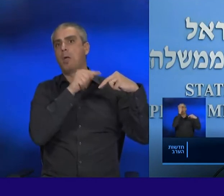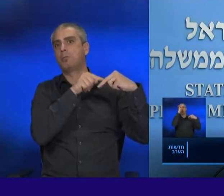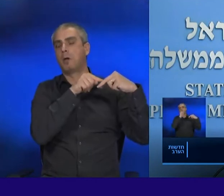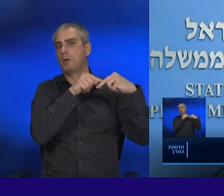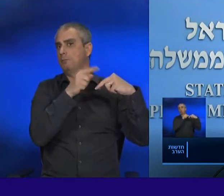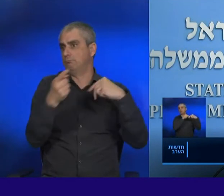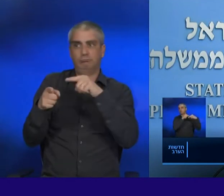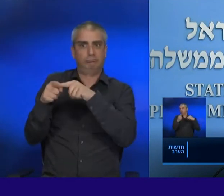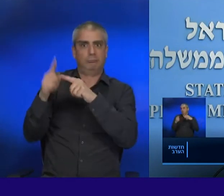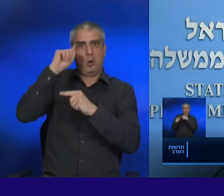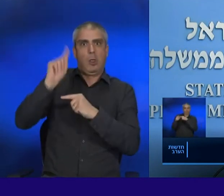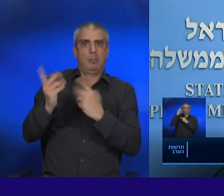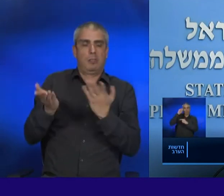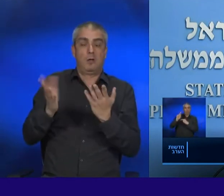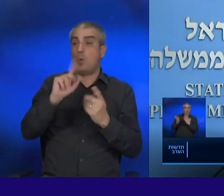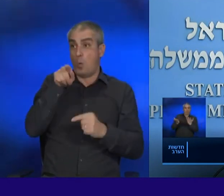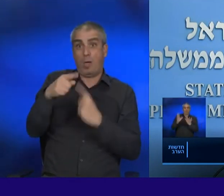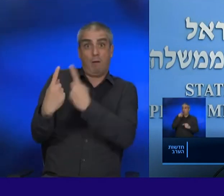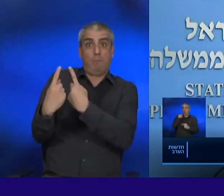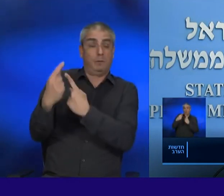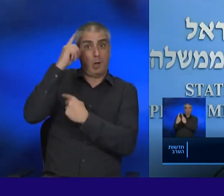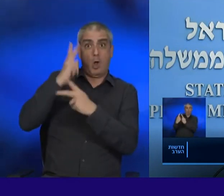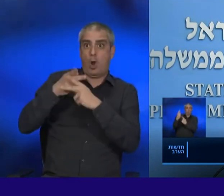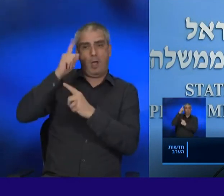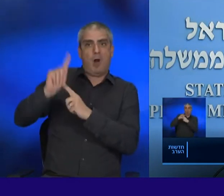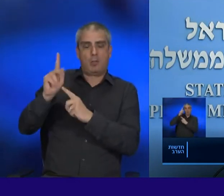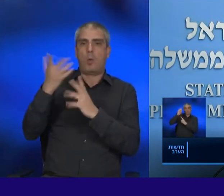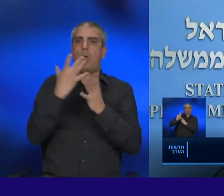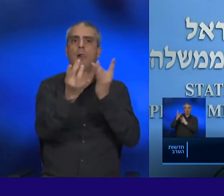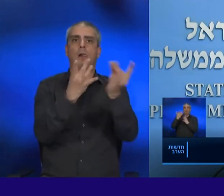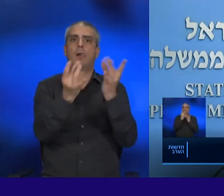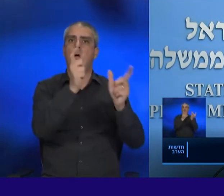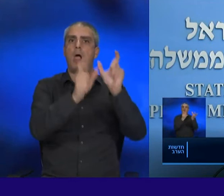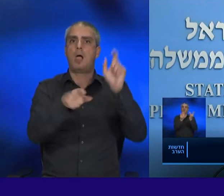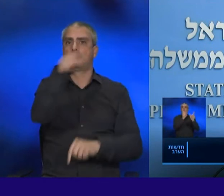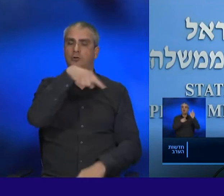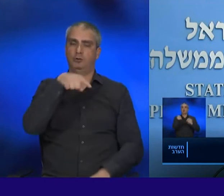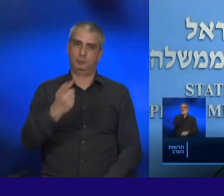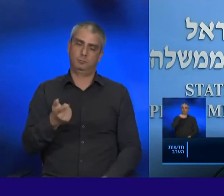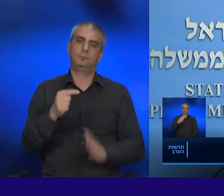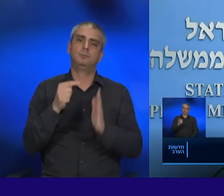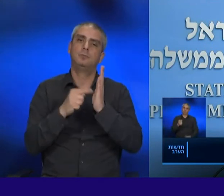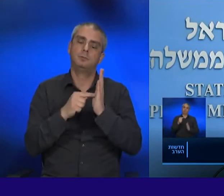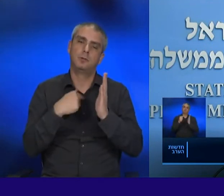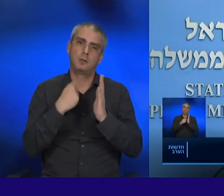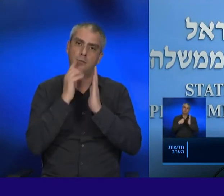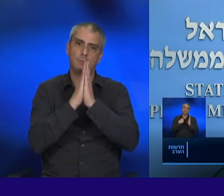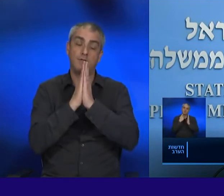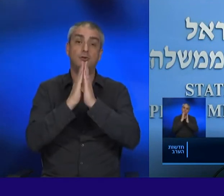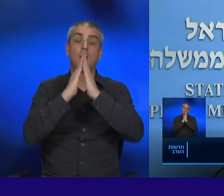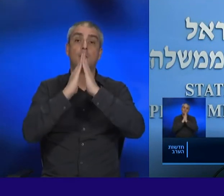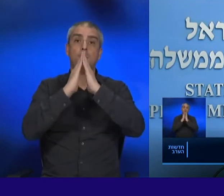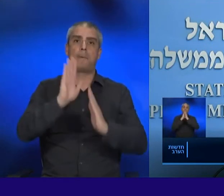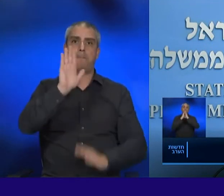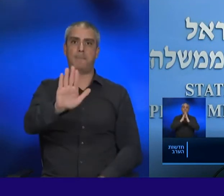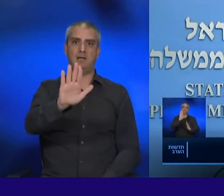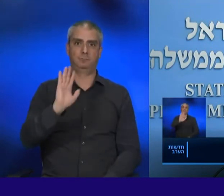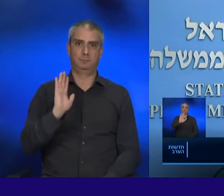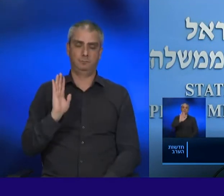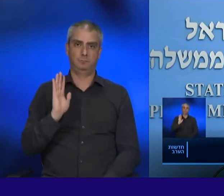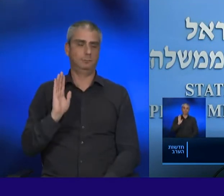בוודאי לא יודעים, אולי אתם חולים ואתם לא יודעים ואתם אולי מדביקים אנשים אחרים, ולכן אנחנו אומרים לכם תישארו בבית.